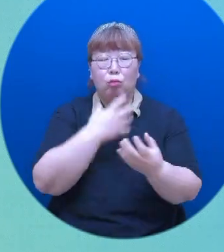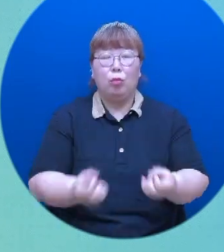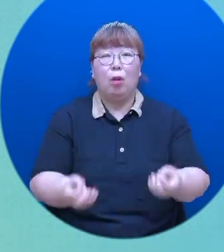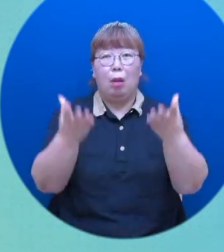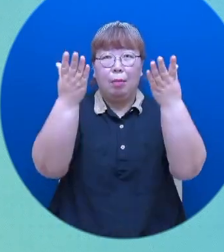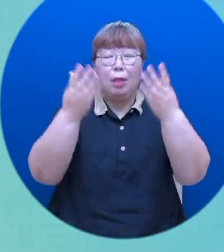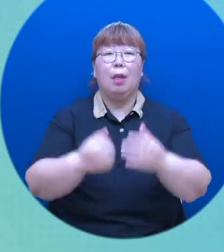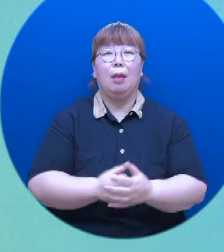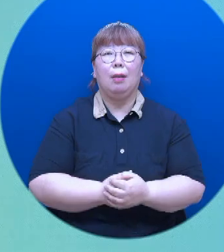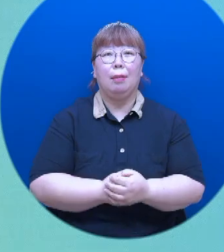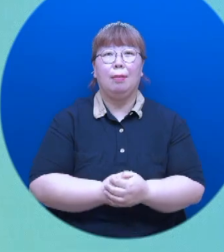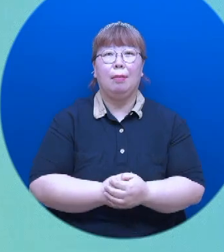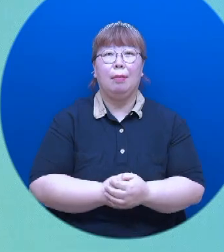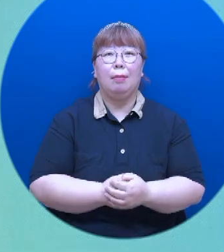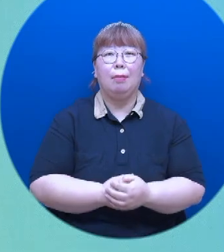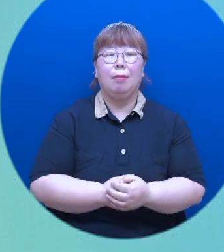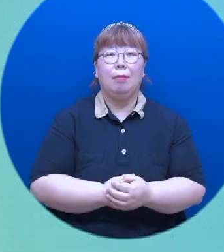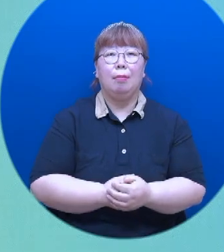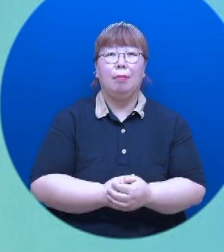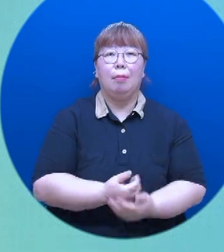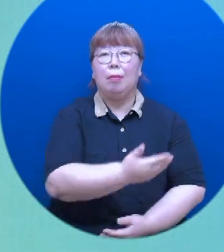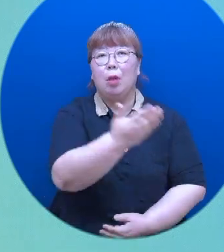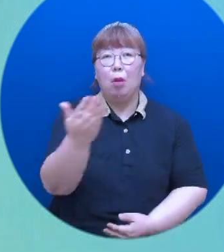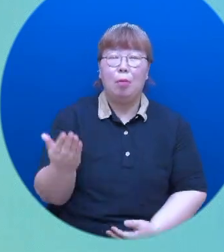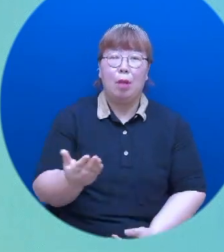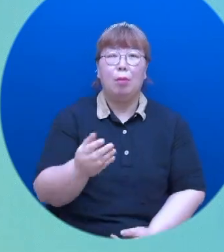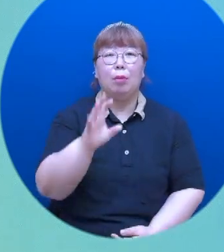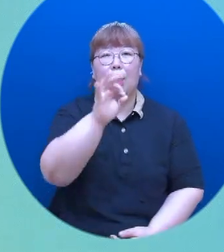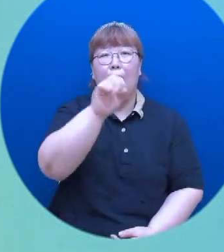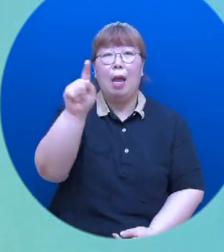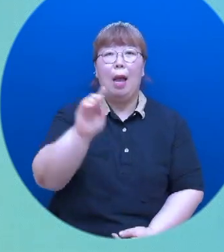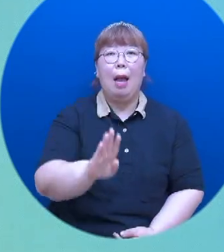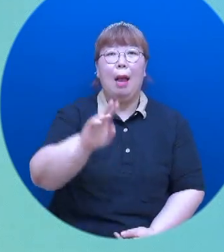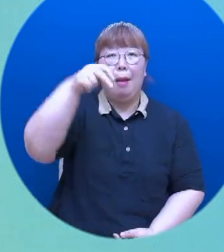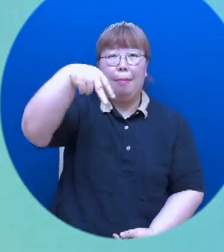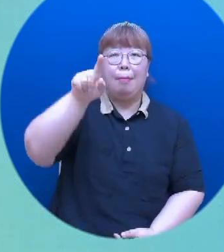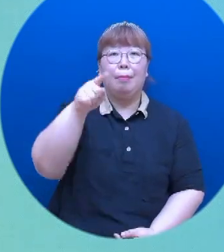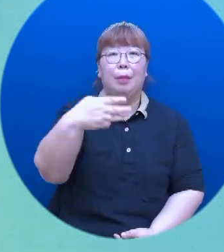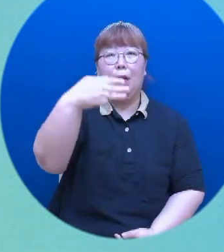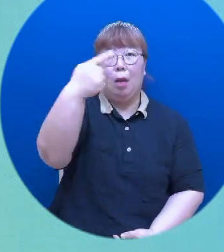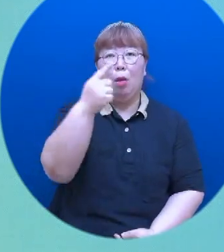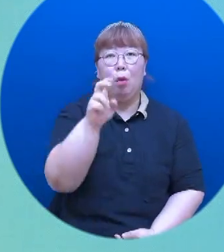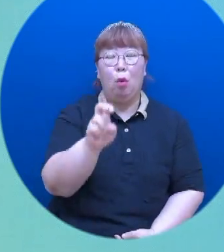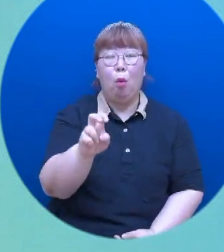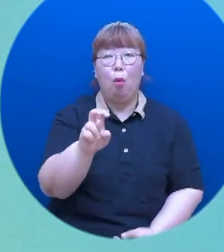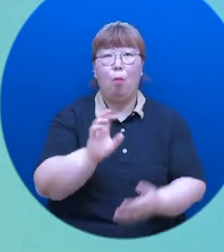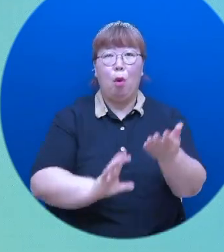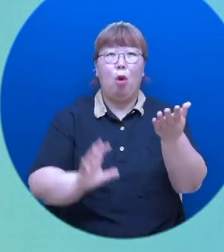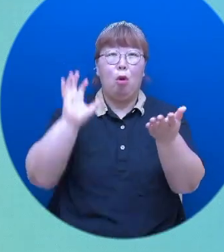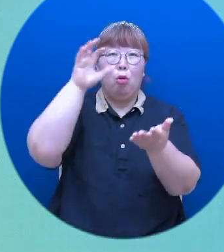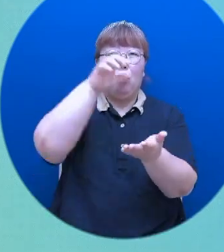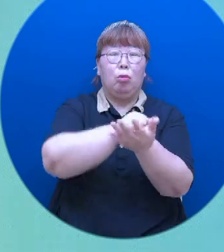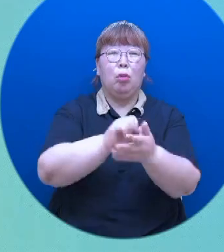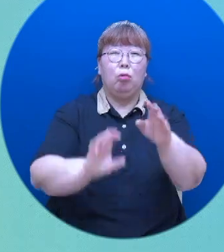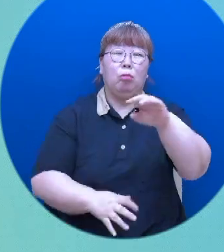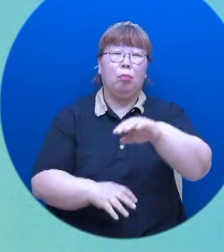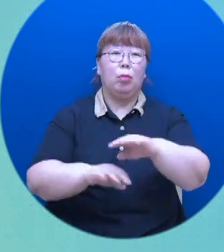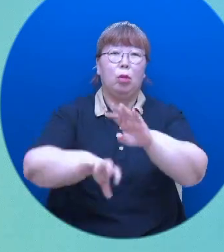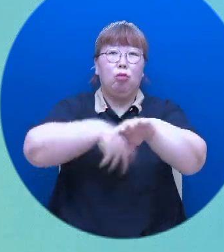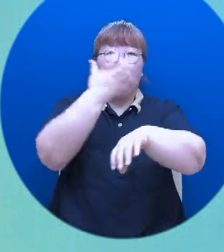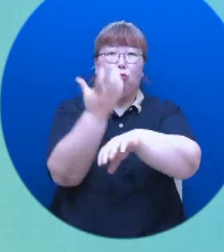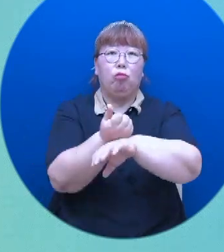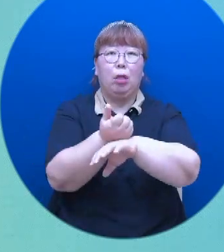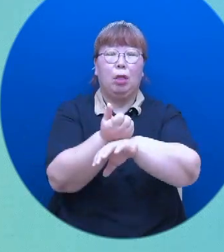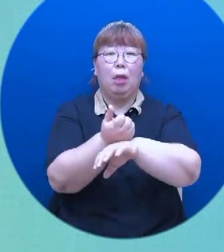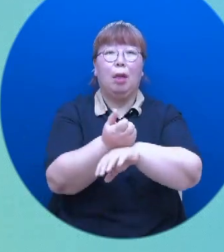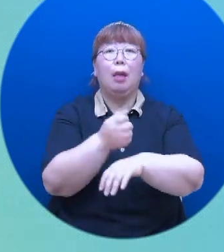축원합니다. 여러분, 압살롬이 쿠데타를 일으키잖아요. 그 쿠데타는 4년